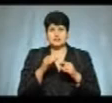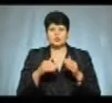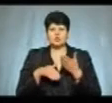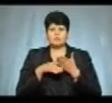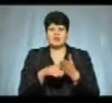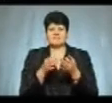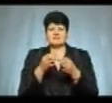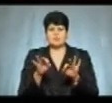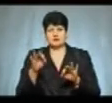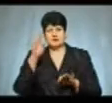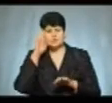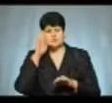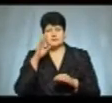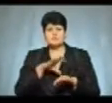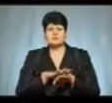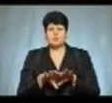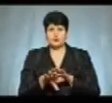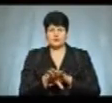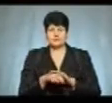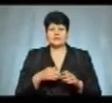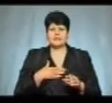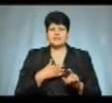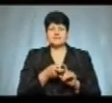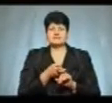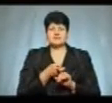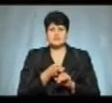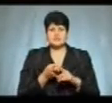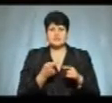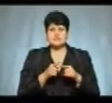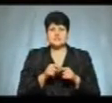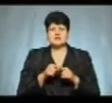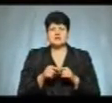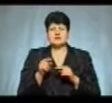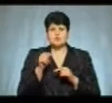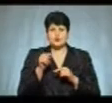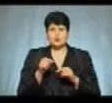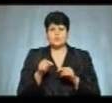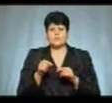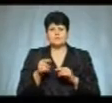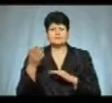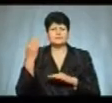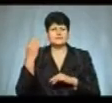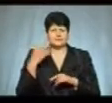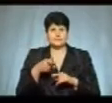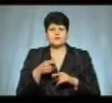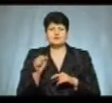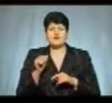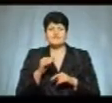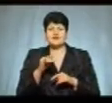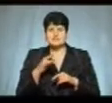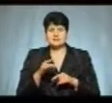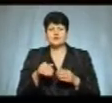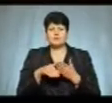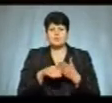бійців з полону. Наші зв'язки, це стоваришення, яке відбулося в Афганістані, допомагає зараз